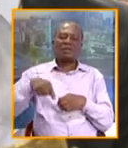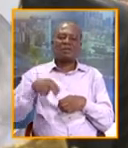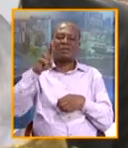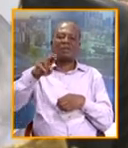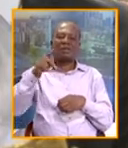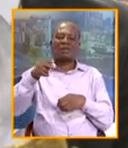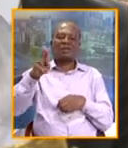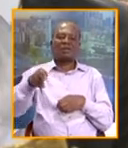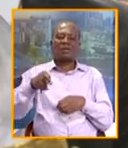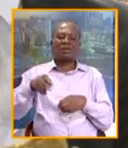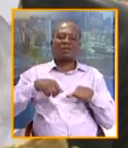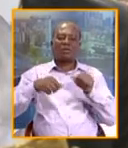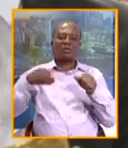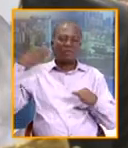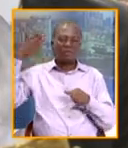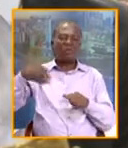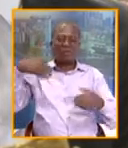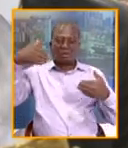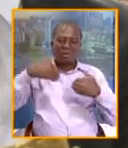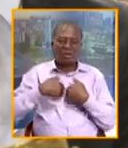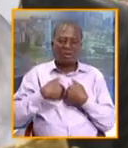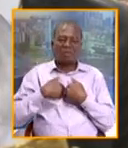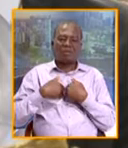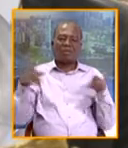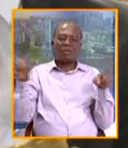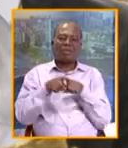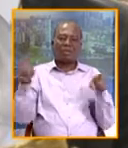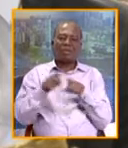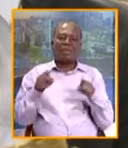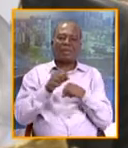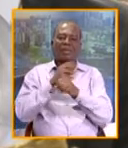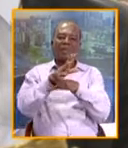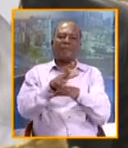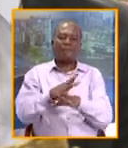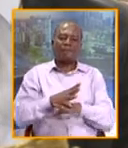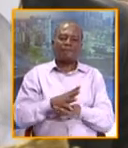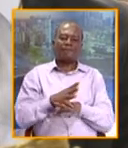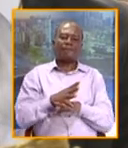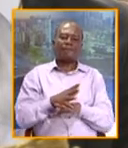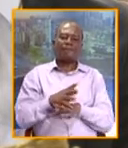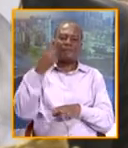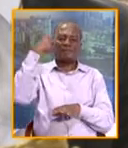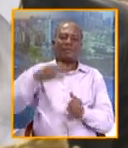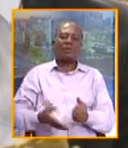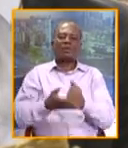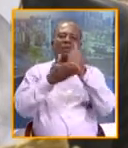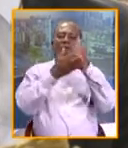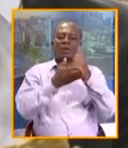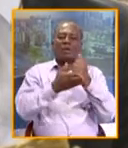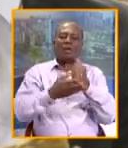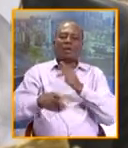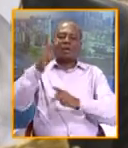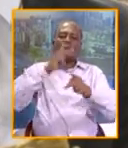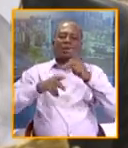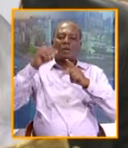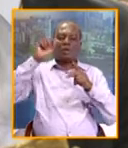continuera d'avoir la même détermination pour aider la population